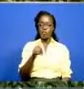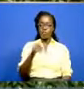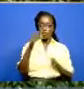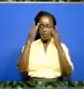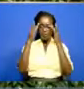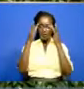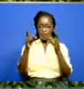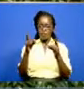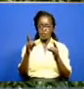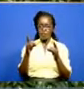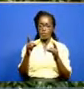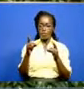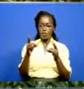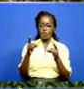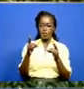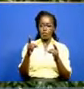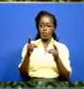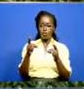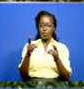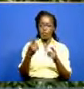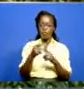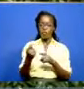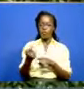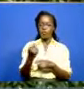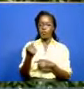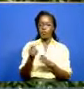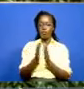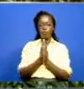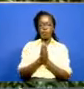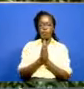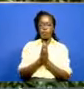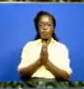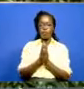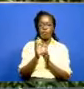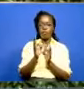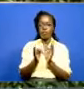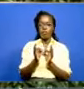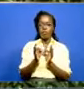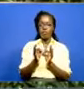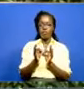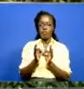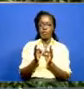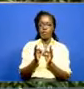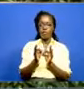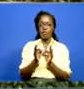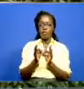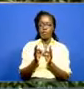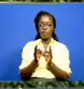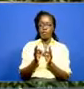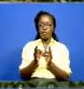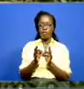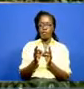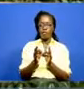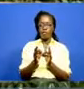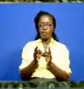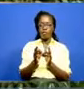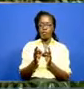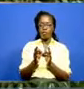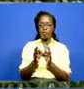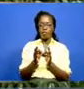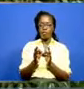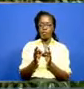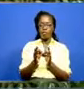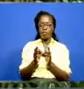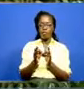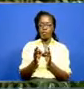kwa maana ya nchi, tunaweza tu tukaomba kama tunaweza tukawa tuna kitu ambacho tunafikiri tunapaswa kufanya kwenye wakati